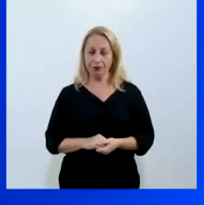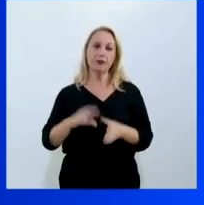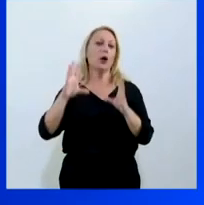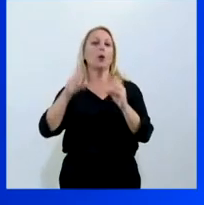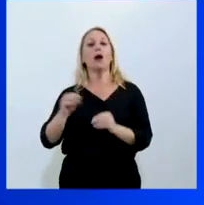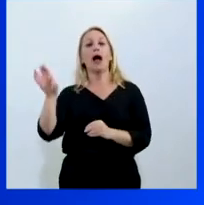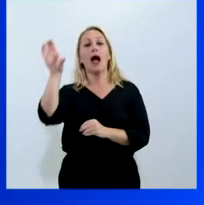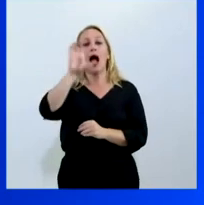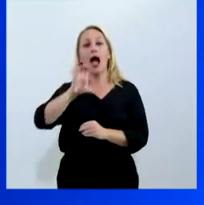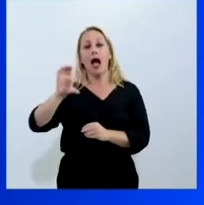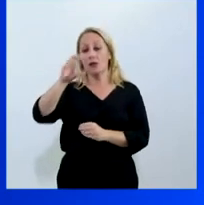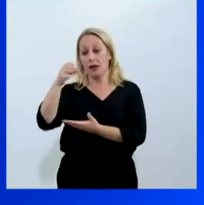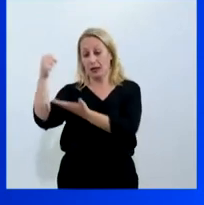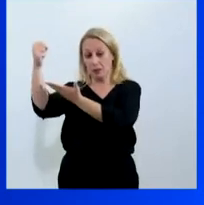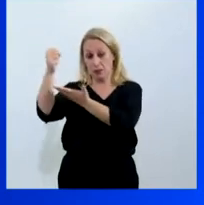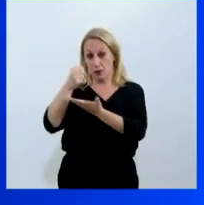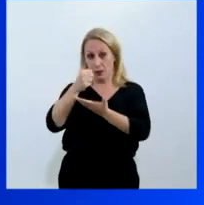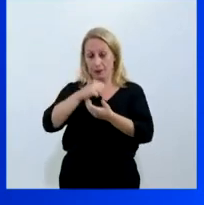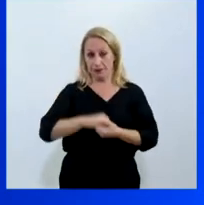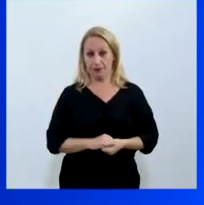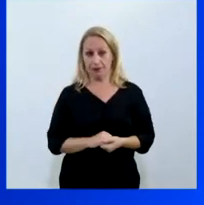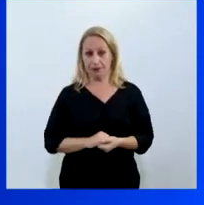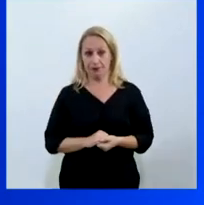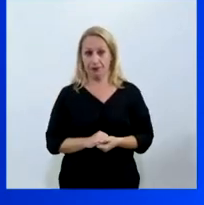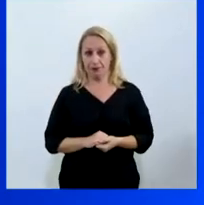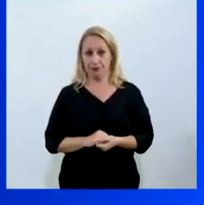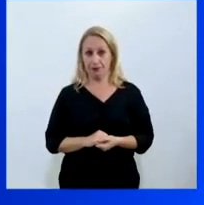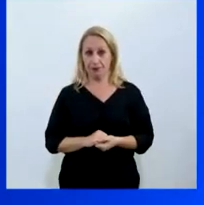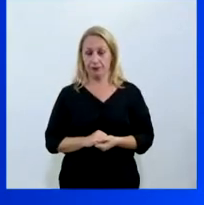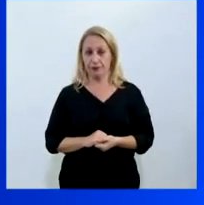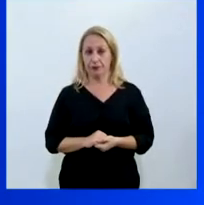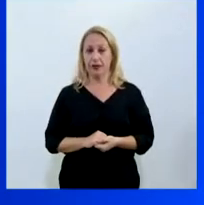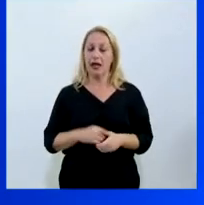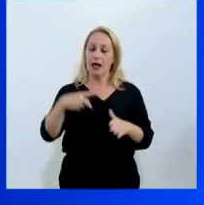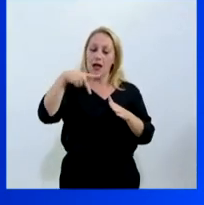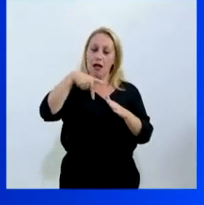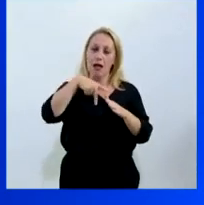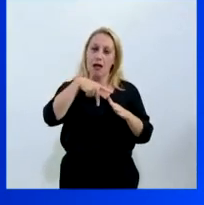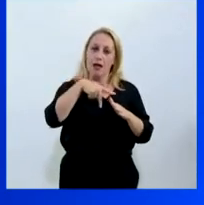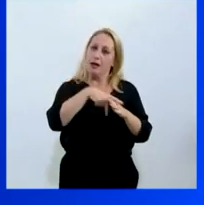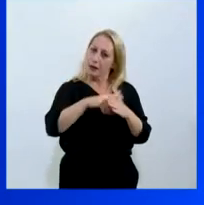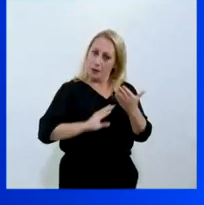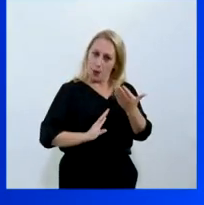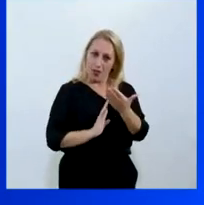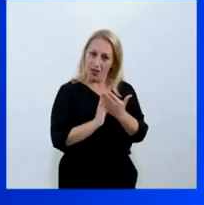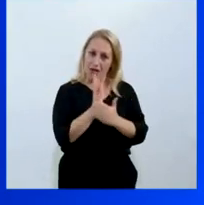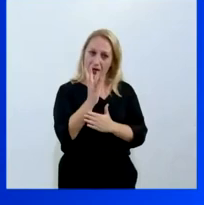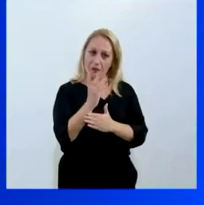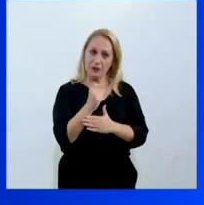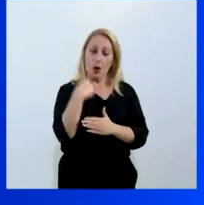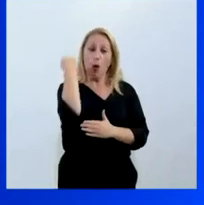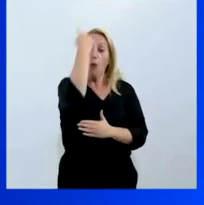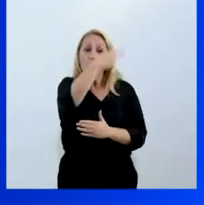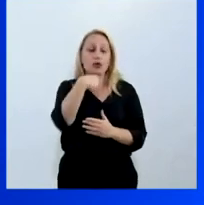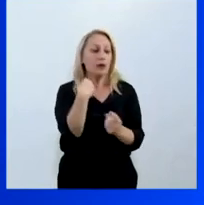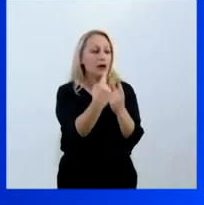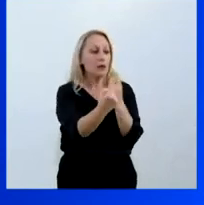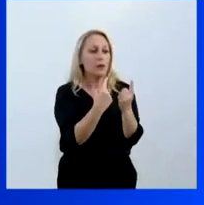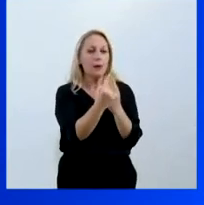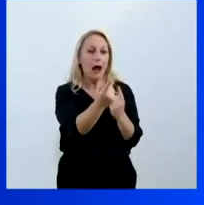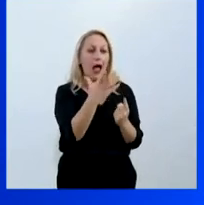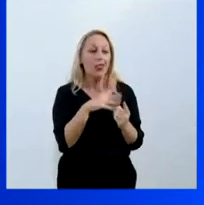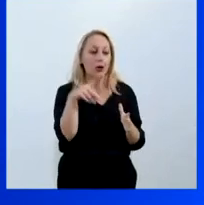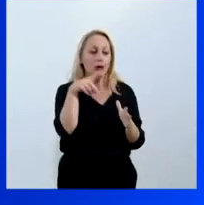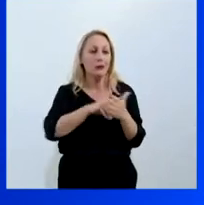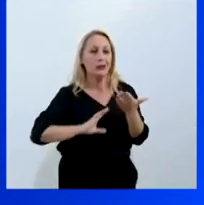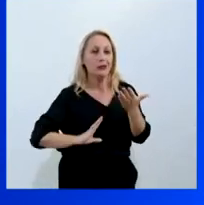πόρους. Κοιτάξτε να δείτε. Το Ταμείο Ανάκαμψης προσωπικά το διαπραγματεύτηκα. Και έφερα